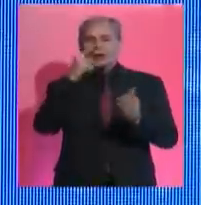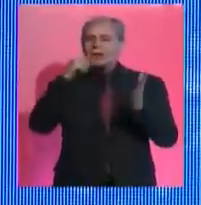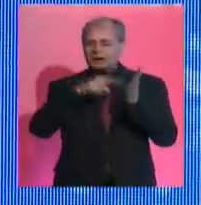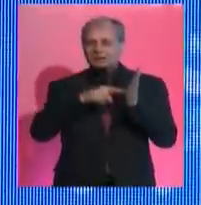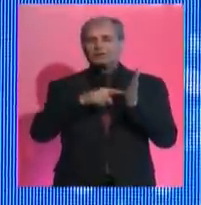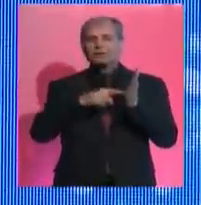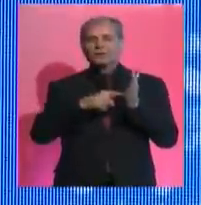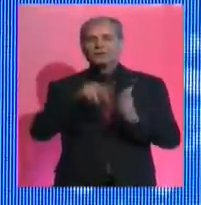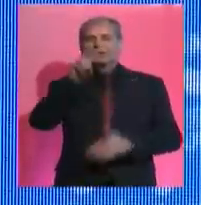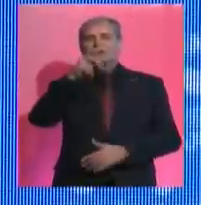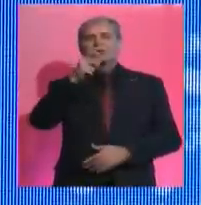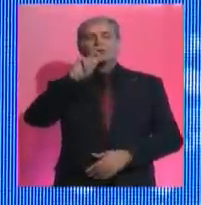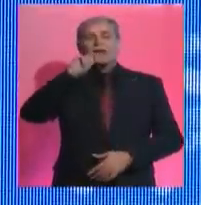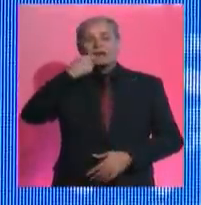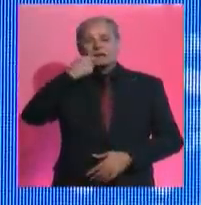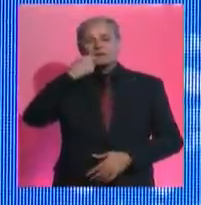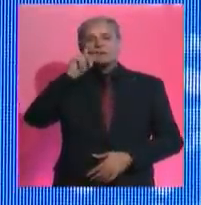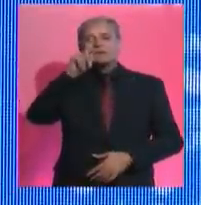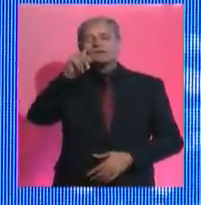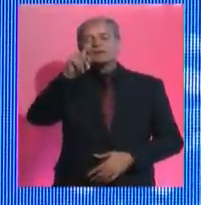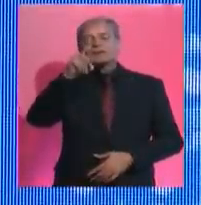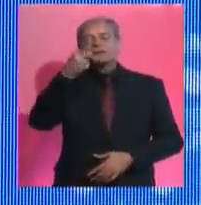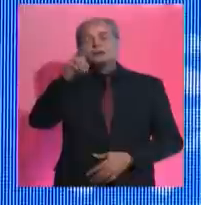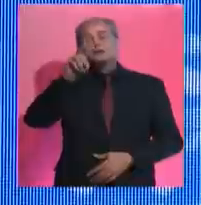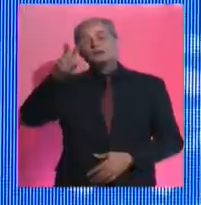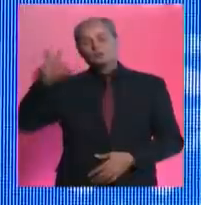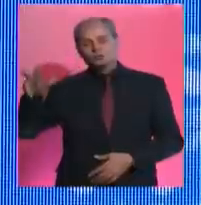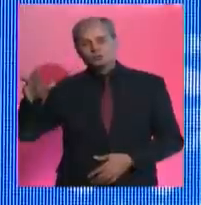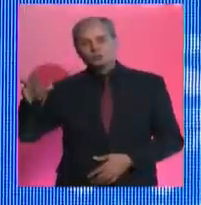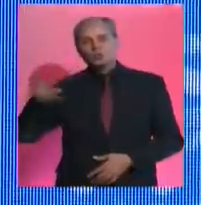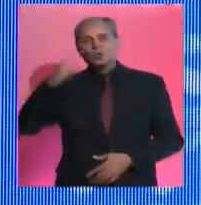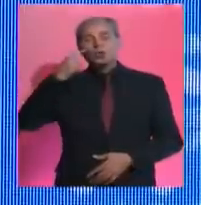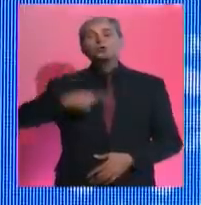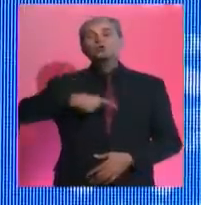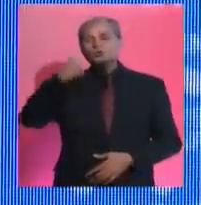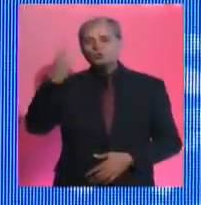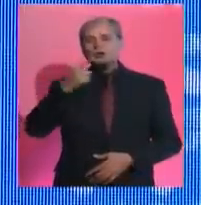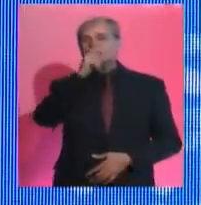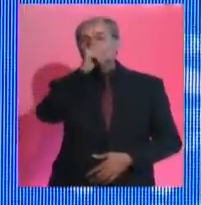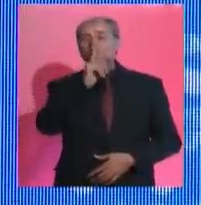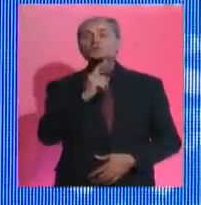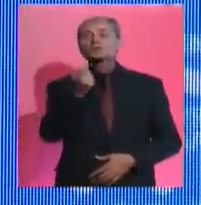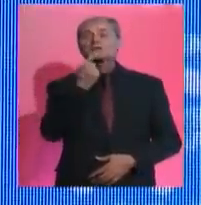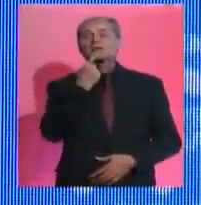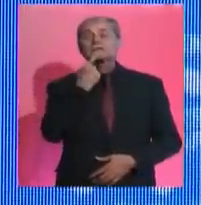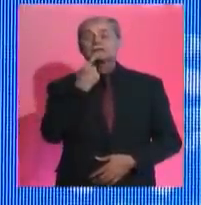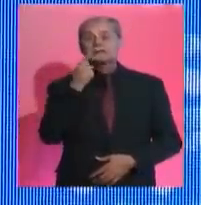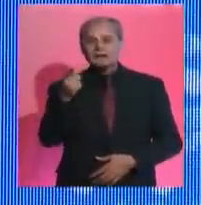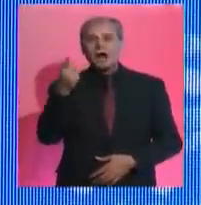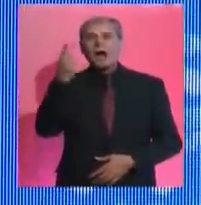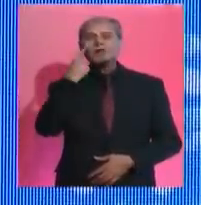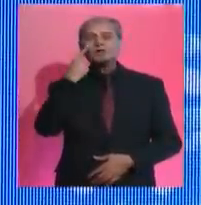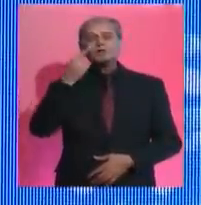inanıyorum ki 29ekim 1900-2000 23'te cumhuriyetin 100'üncü yılın yaşını